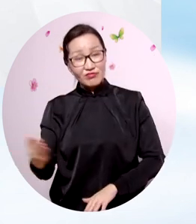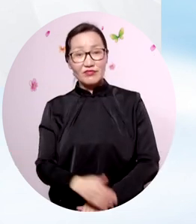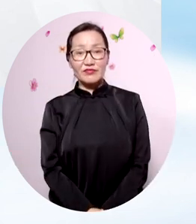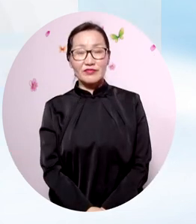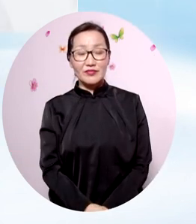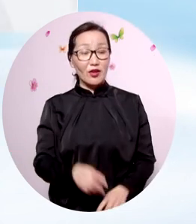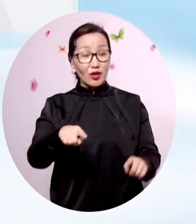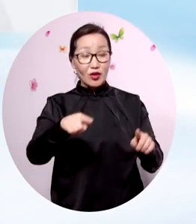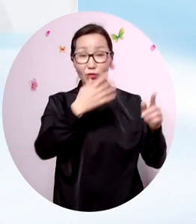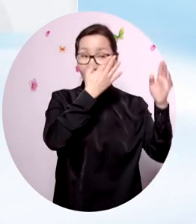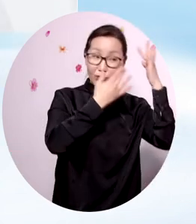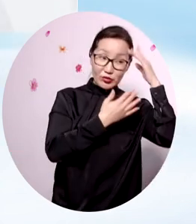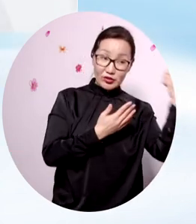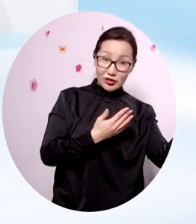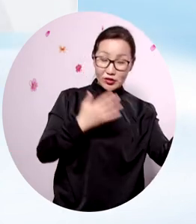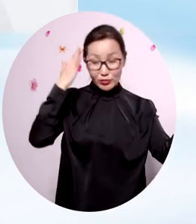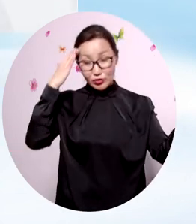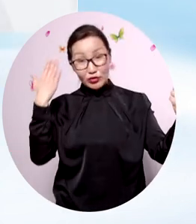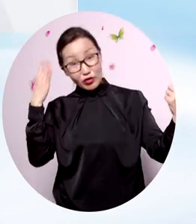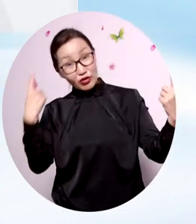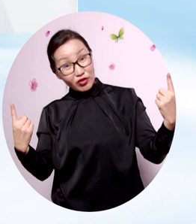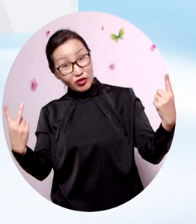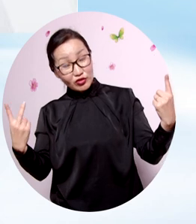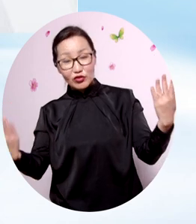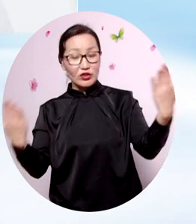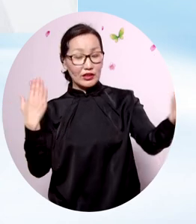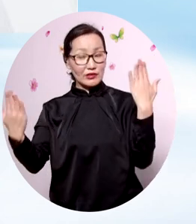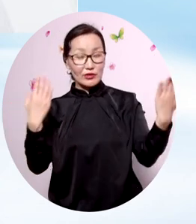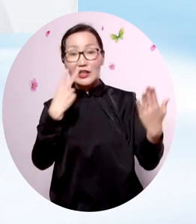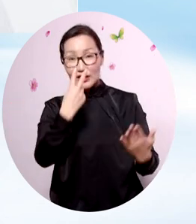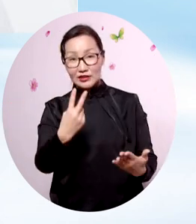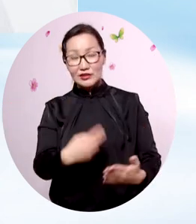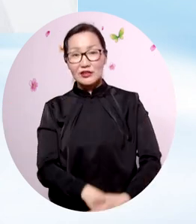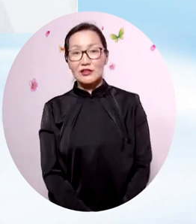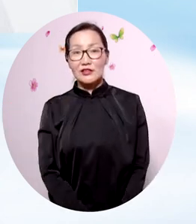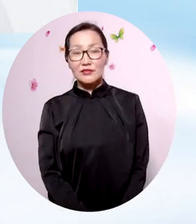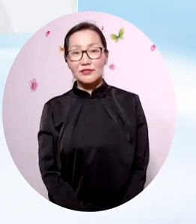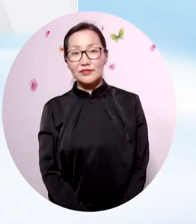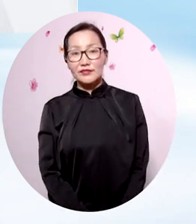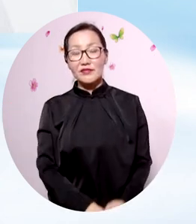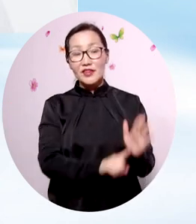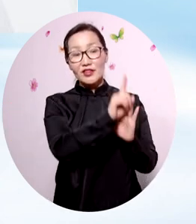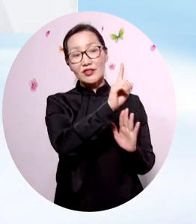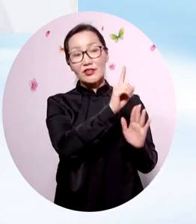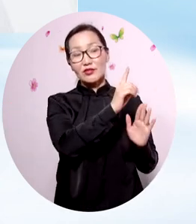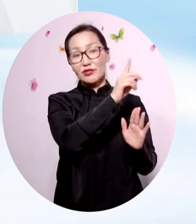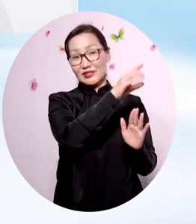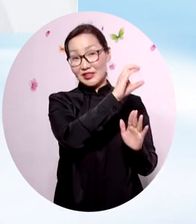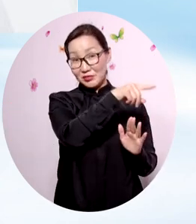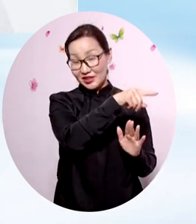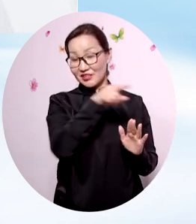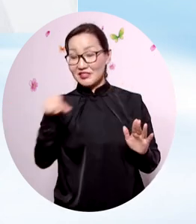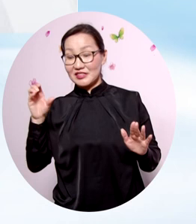хоёр бодлогоо харьцуулж харъя. Эхнийх нь периметр нь 248 см байсан. Хоёрдог